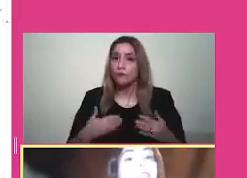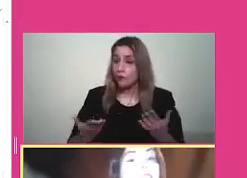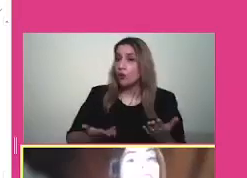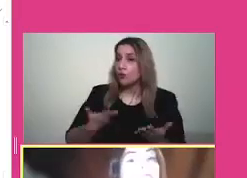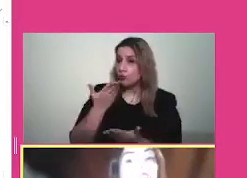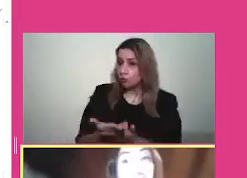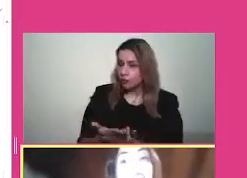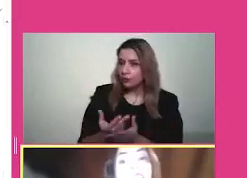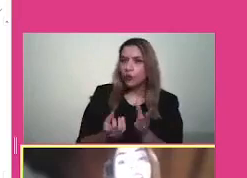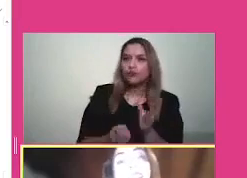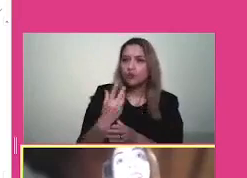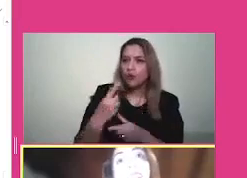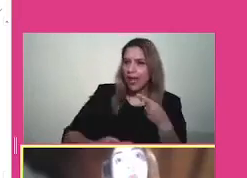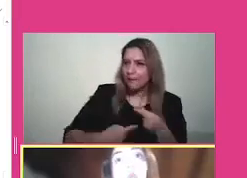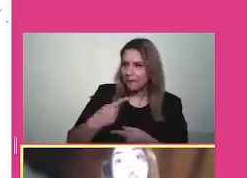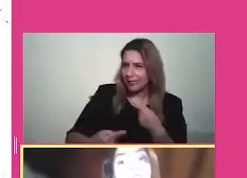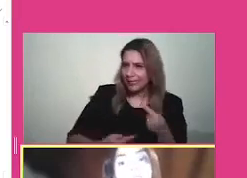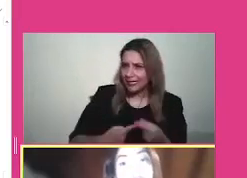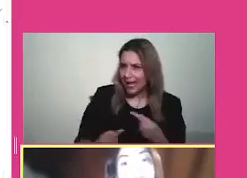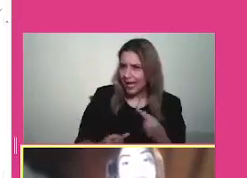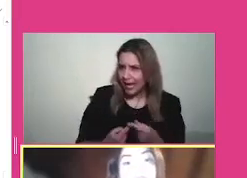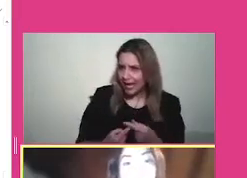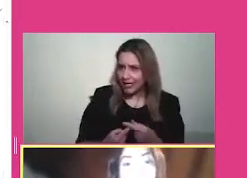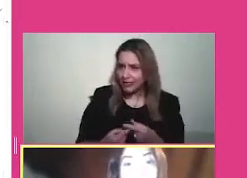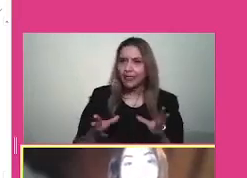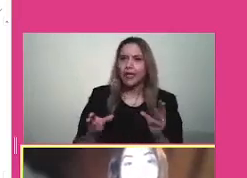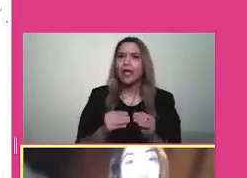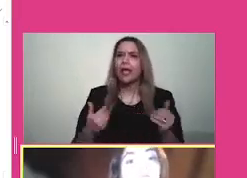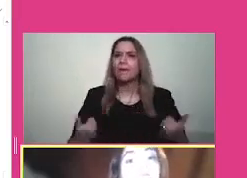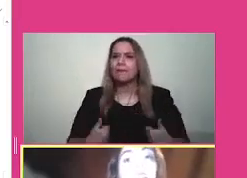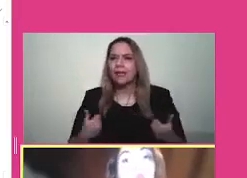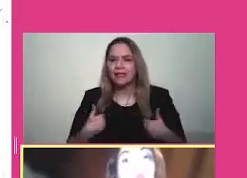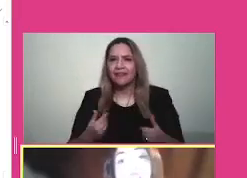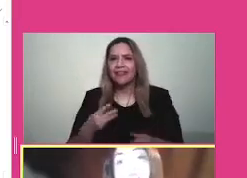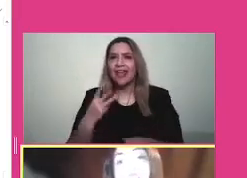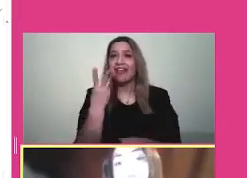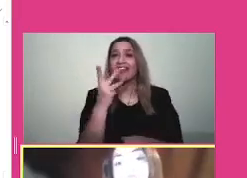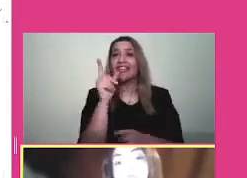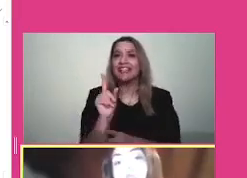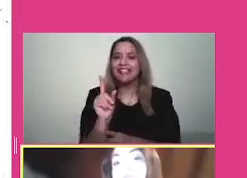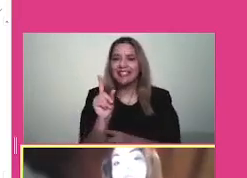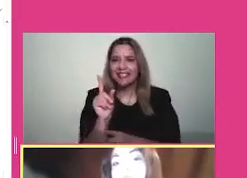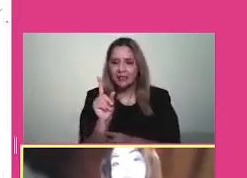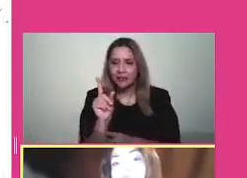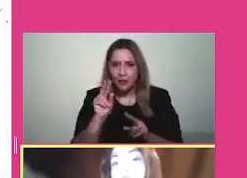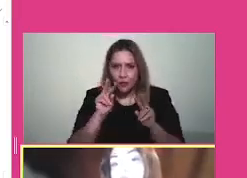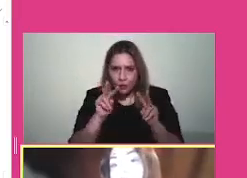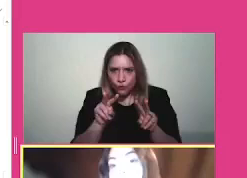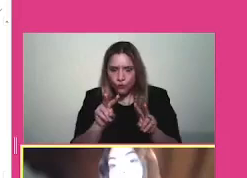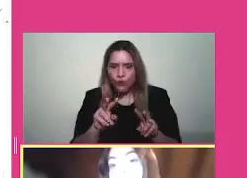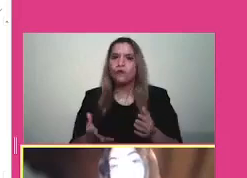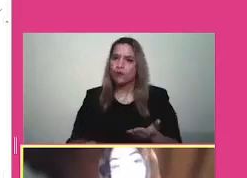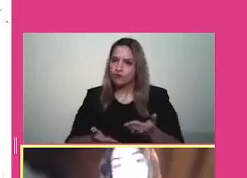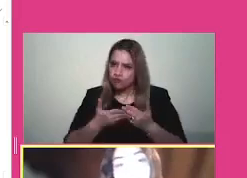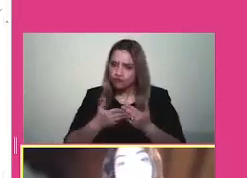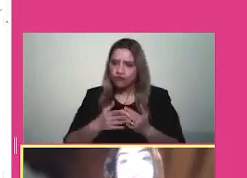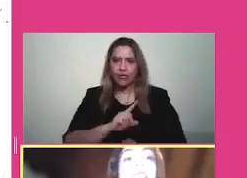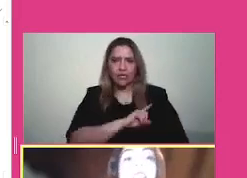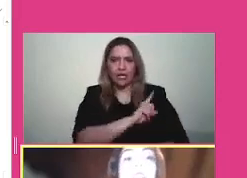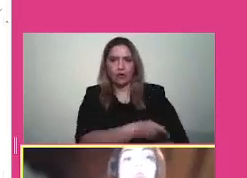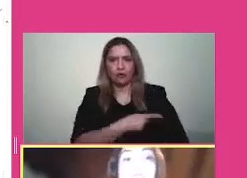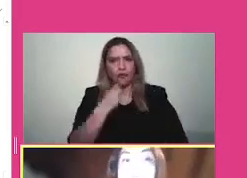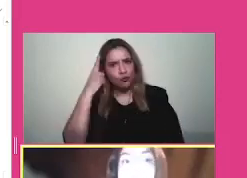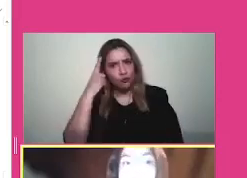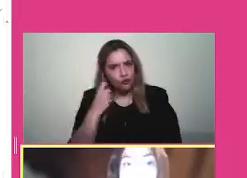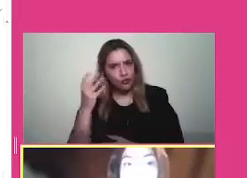νέες εμπειρίες, όσο και η έκθεση σε πλούσια τρισδιάστατα περιβάλλοντα, μπορεί να συμβάλλουν για τη βελτίωση της γνωστικής ικανότητας.